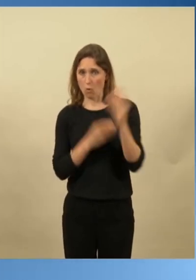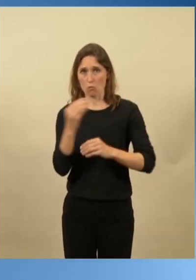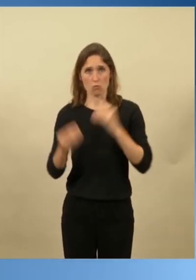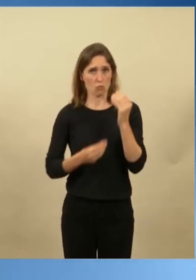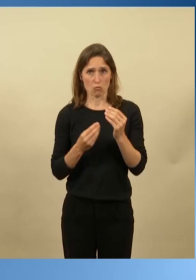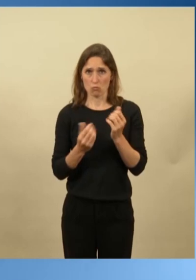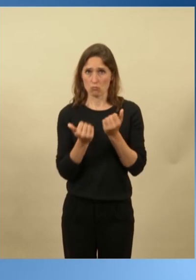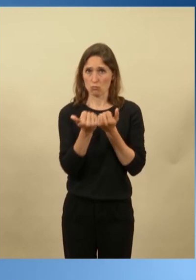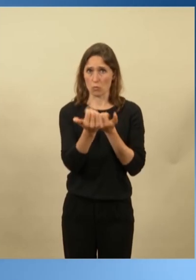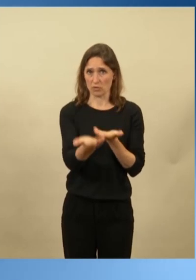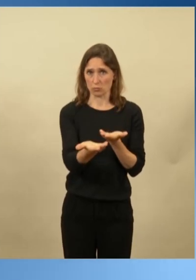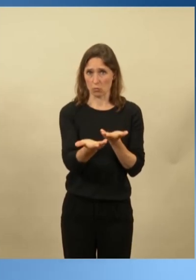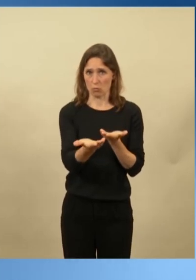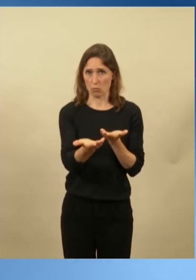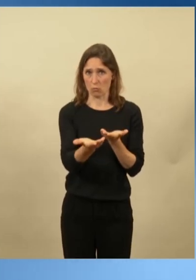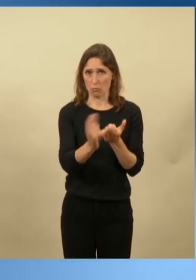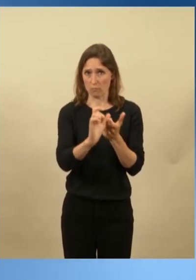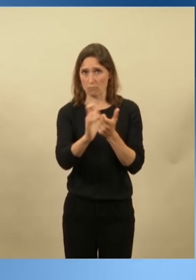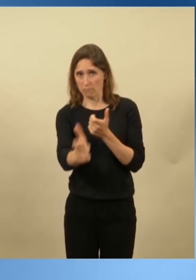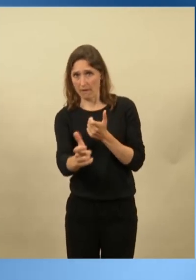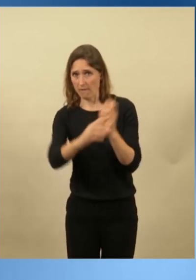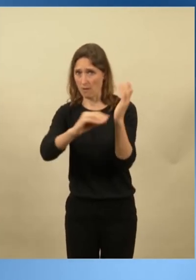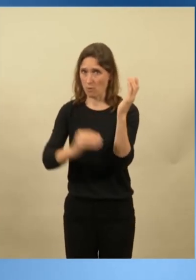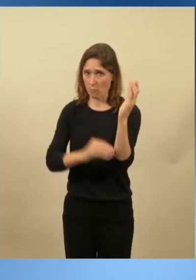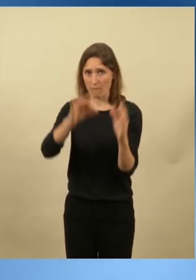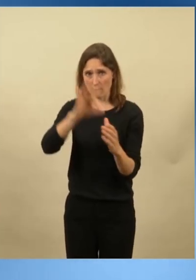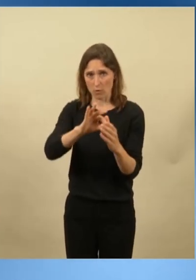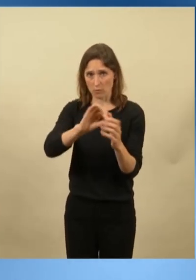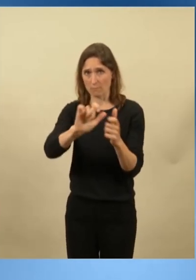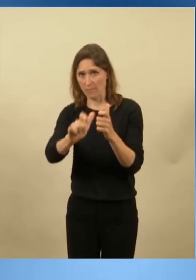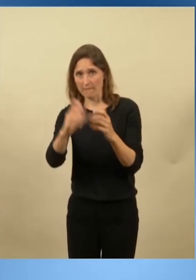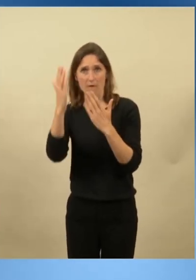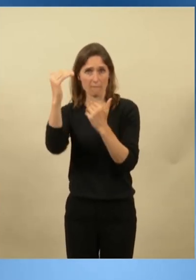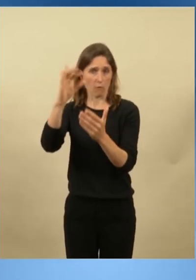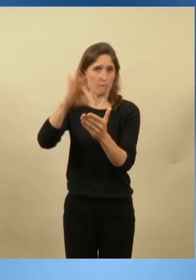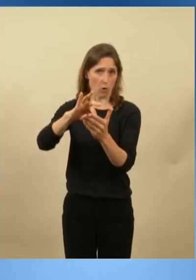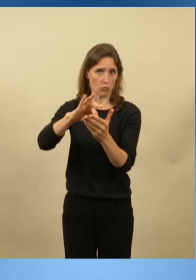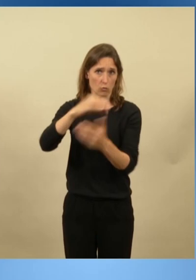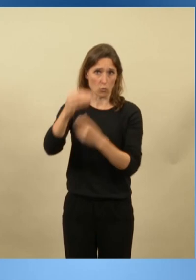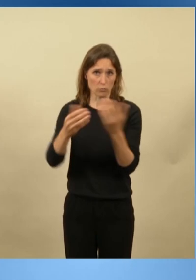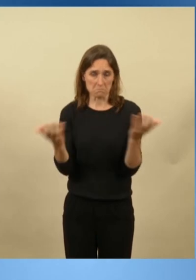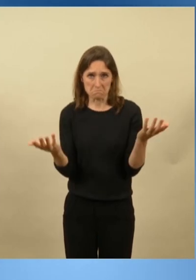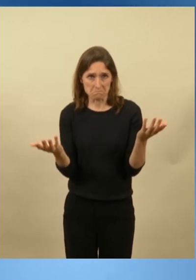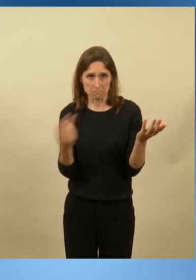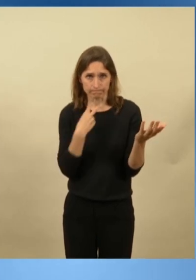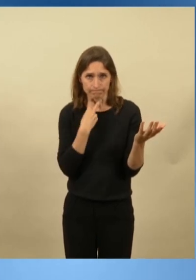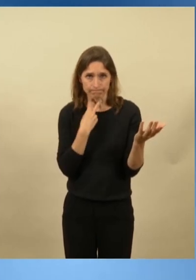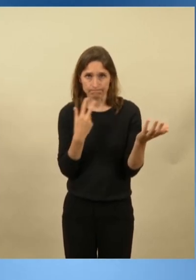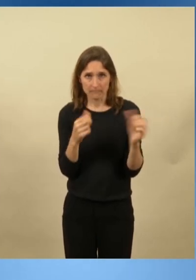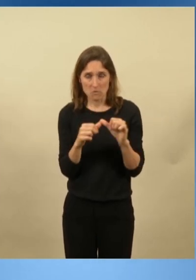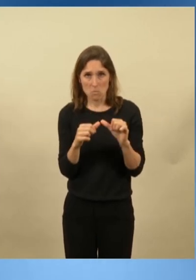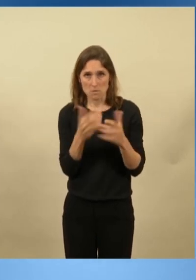la proposition et puis derrière on fait voter votre amendement et voter le vœu ou bien je vois pas trop comment ça marche là